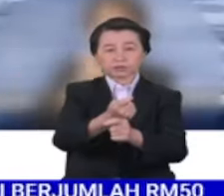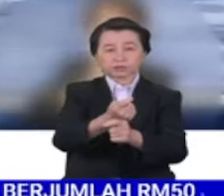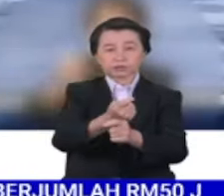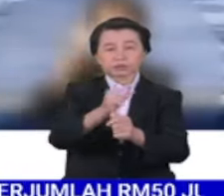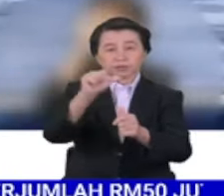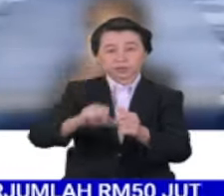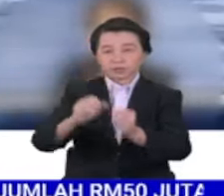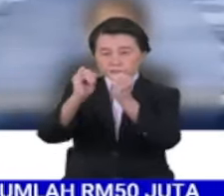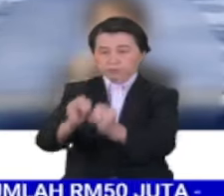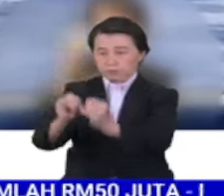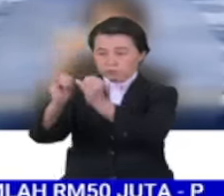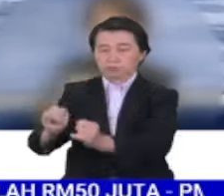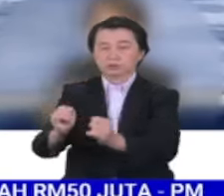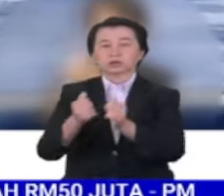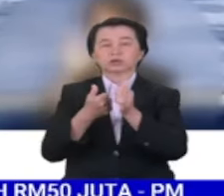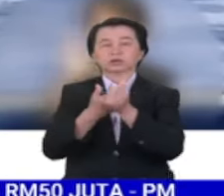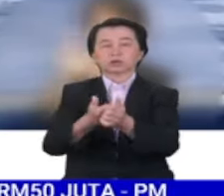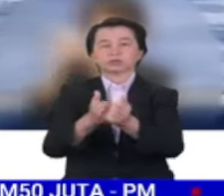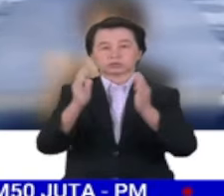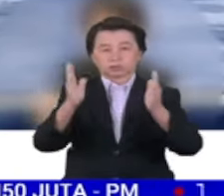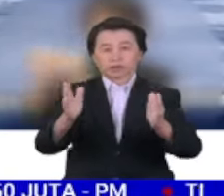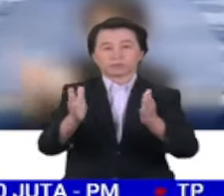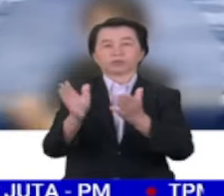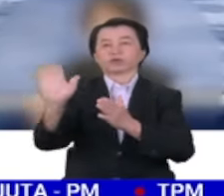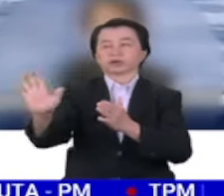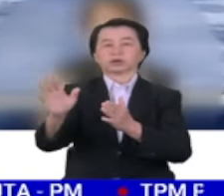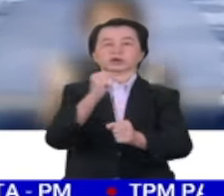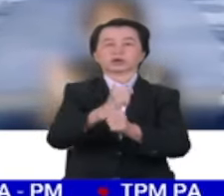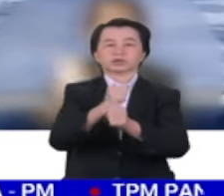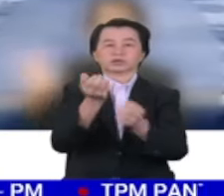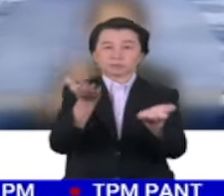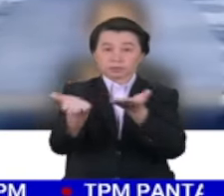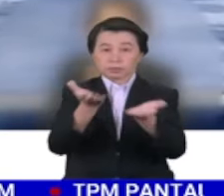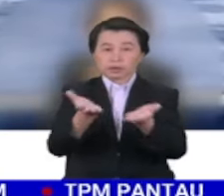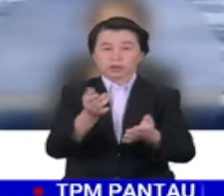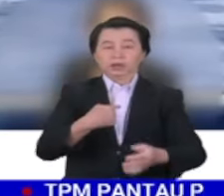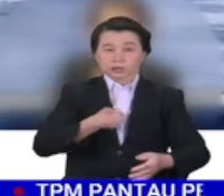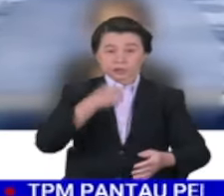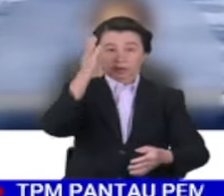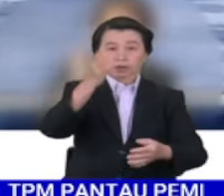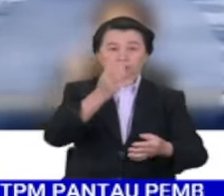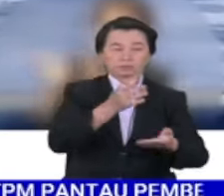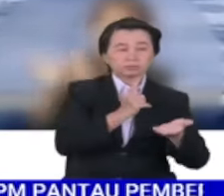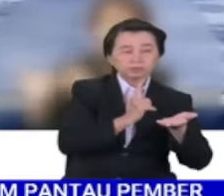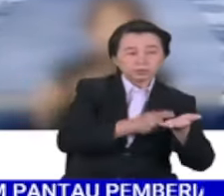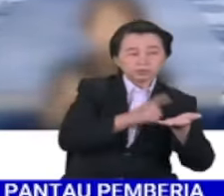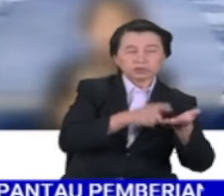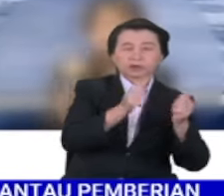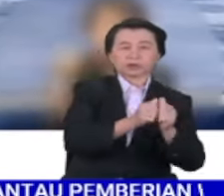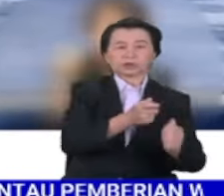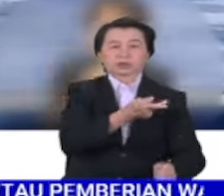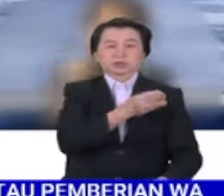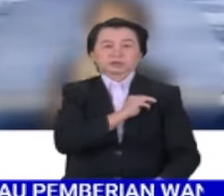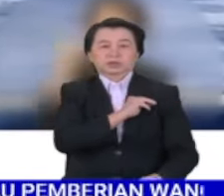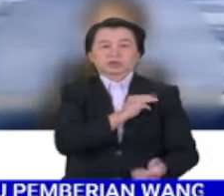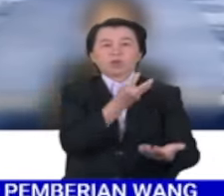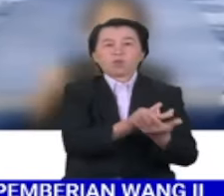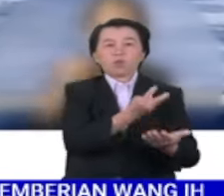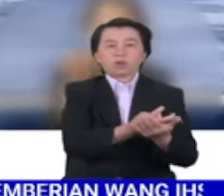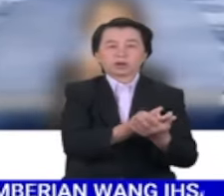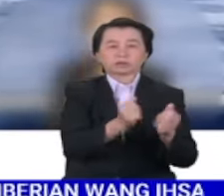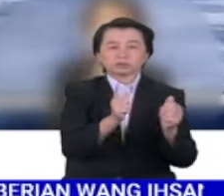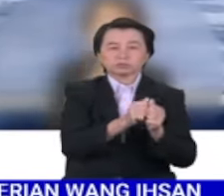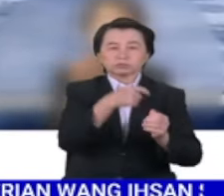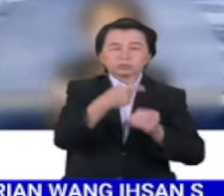individu dan hikmat mereka dan saya akan bincang dengan perbendaharaan tentang jumlah yang bersesuaian